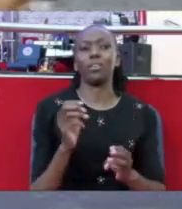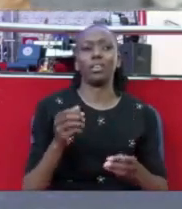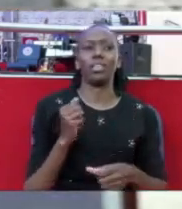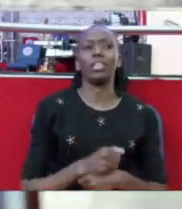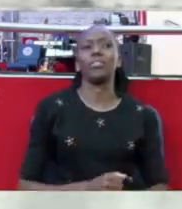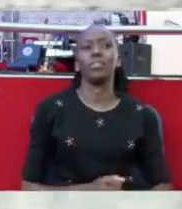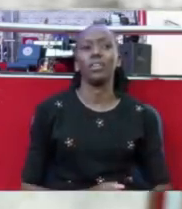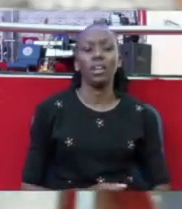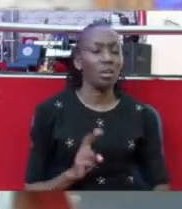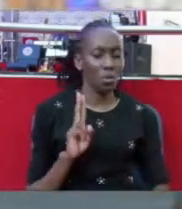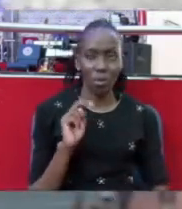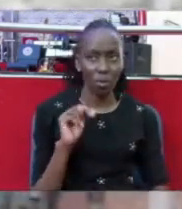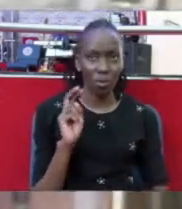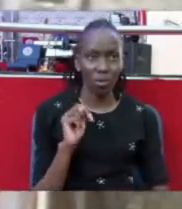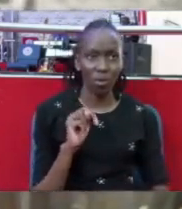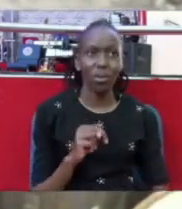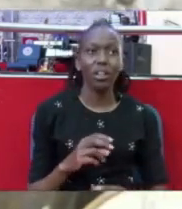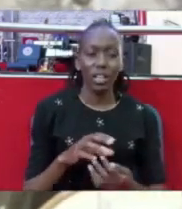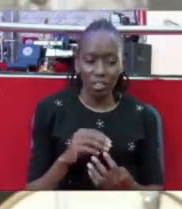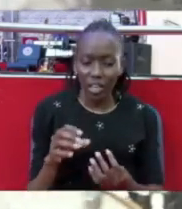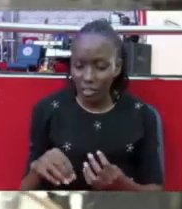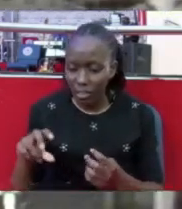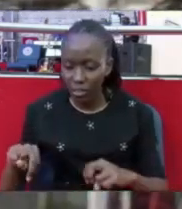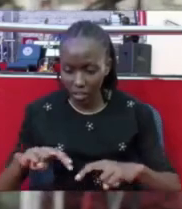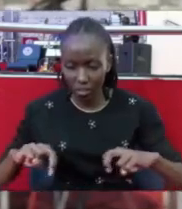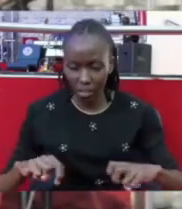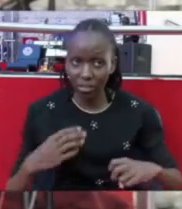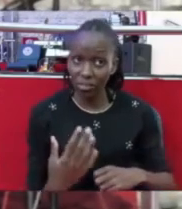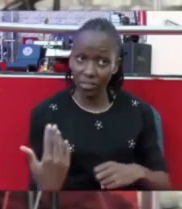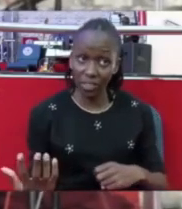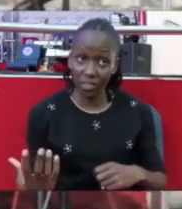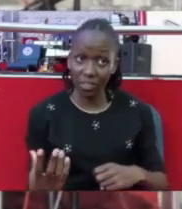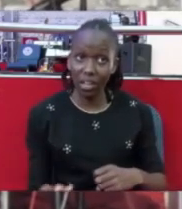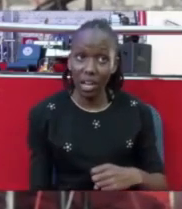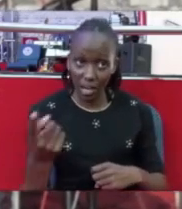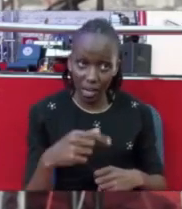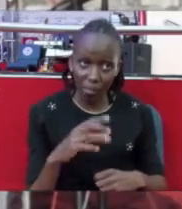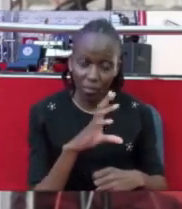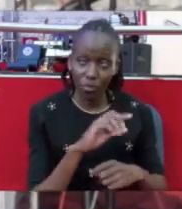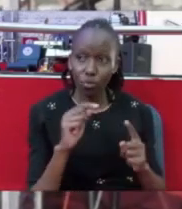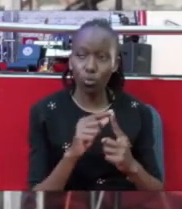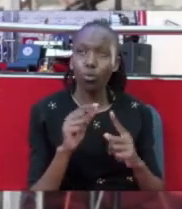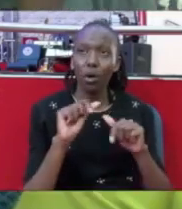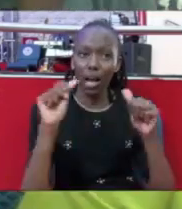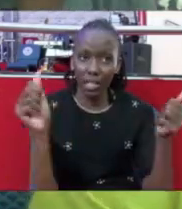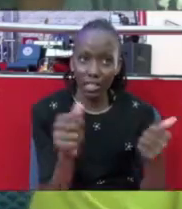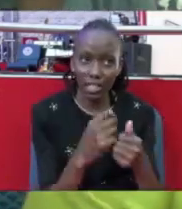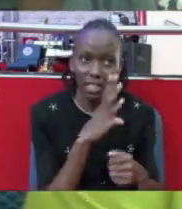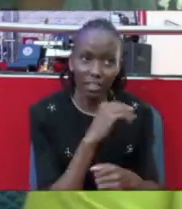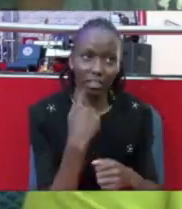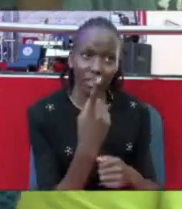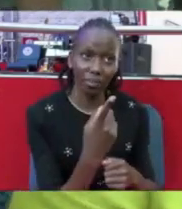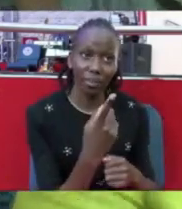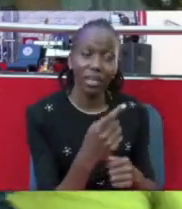thanks to the Lord. Tafuta kitu na useme kuwa unaenda kumshukuru Mungu. And you come Mungu to this altar and say, because the Lord God has remembered me.